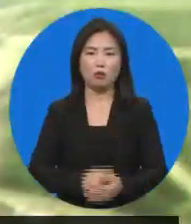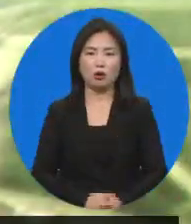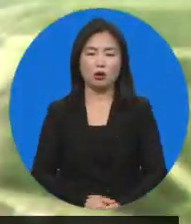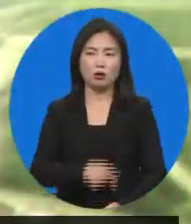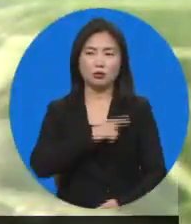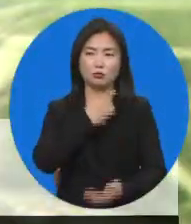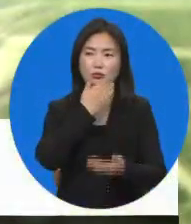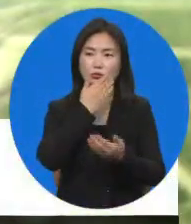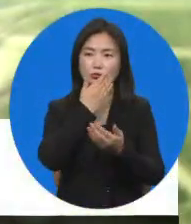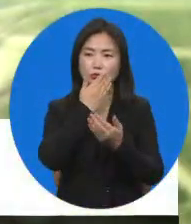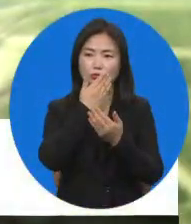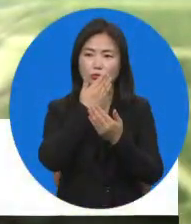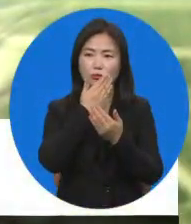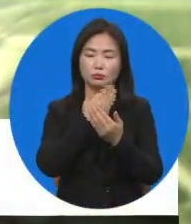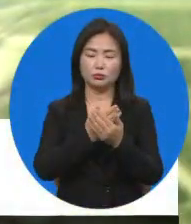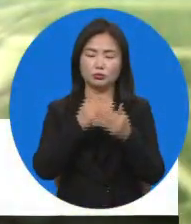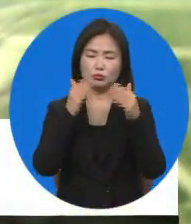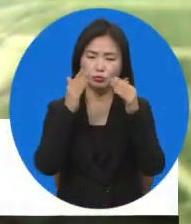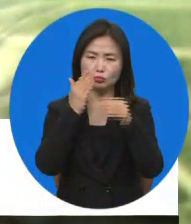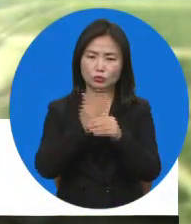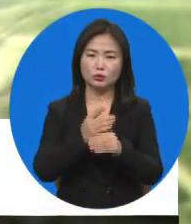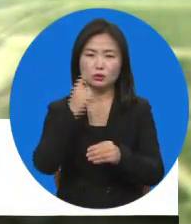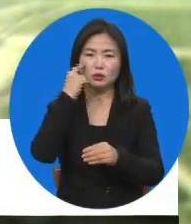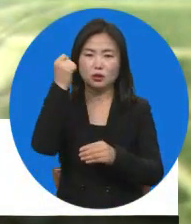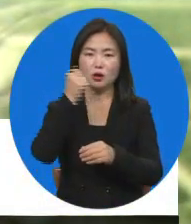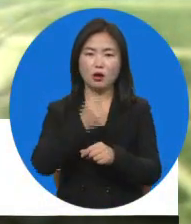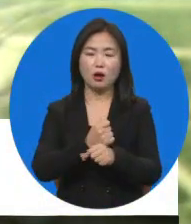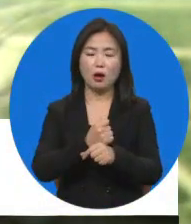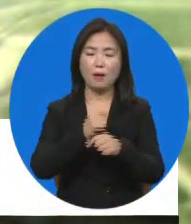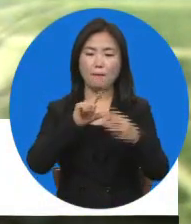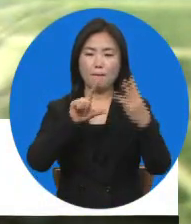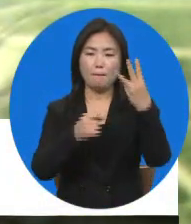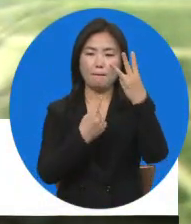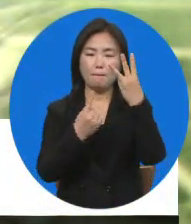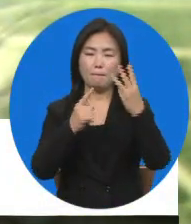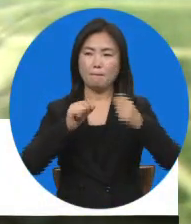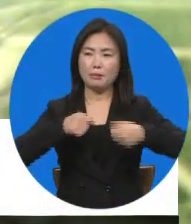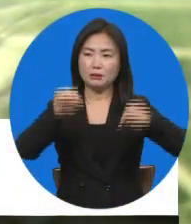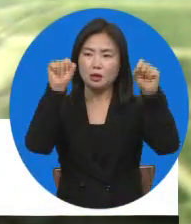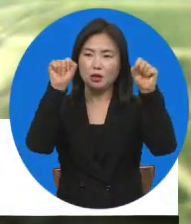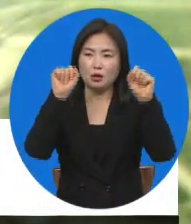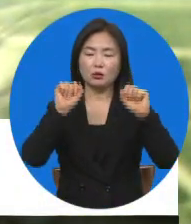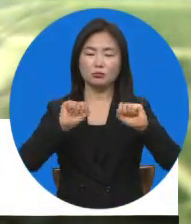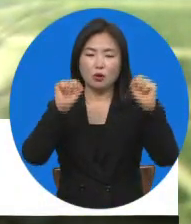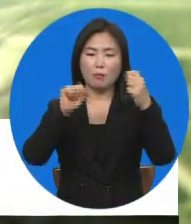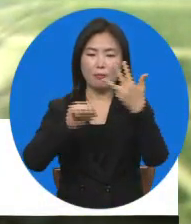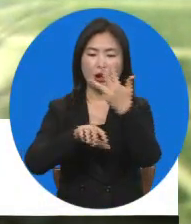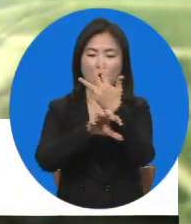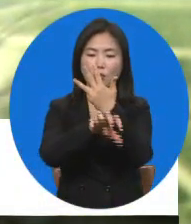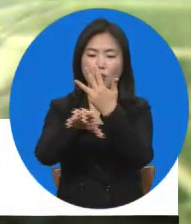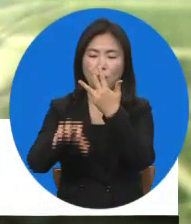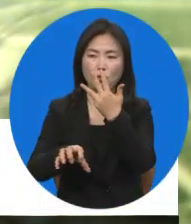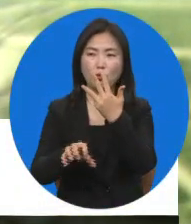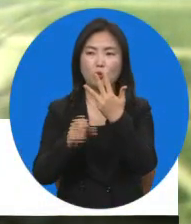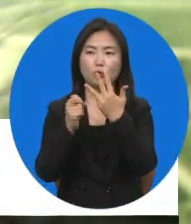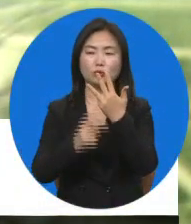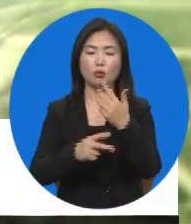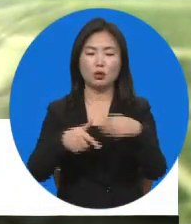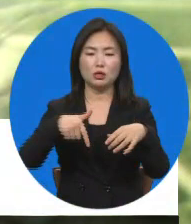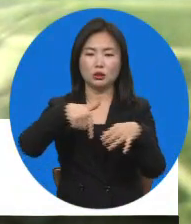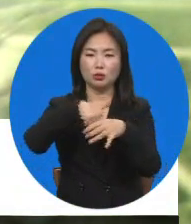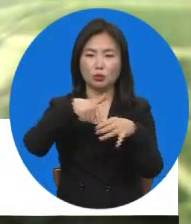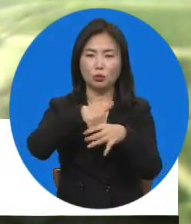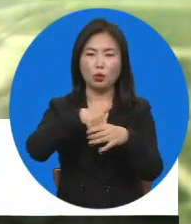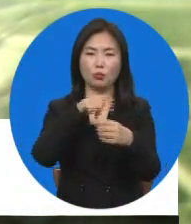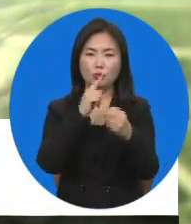중점 두고 있는 것은 삼일 운동 그만 3 재현 행사를 제일 될 8개 구 군과 그리고 지역의